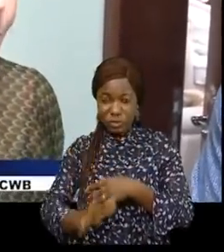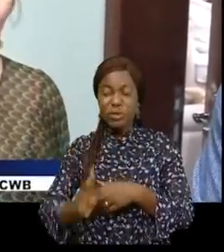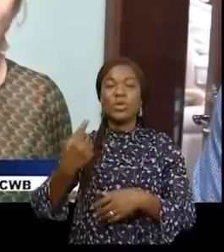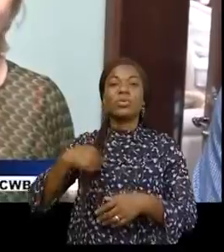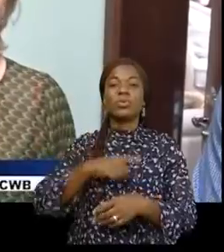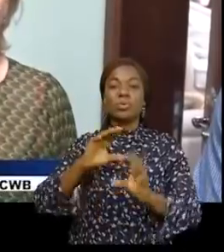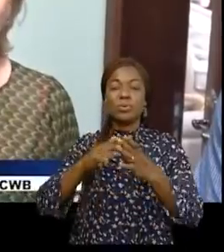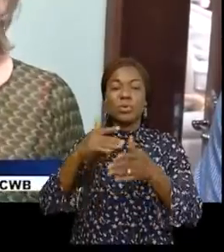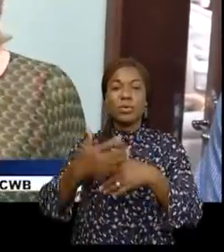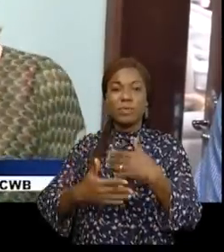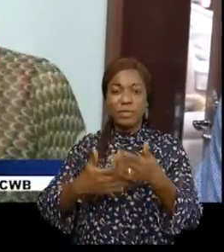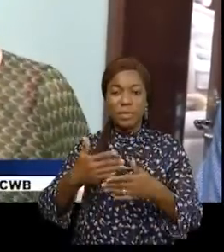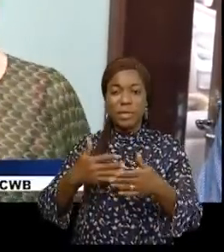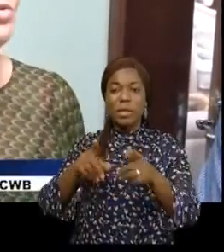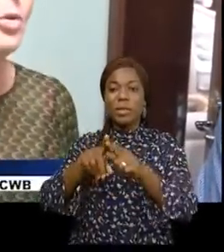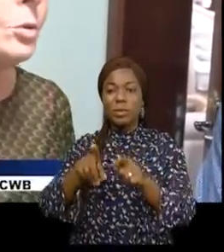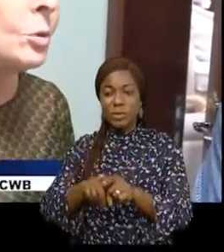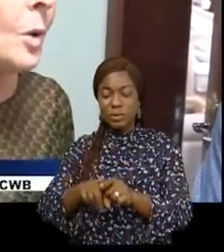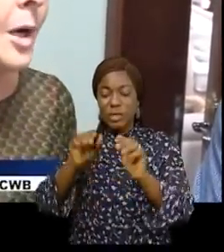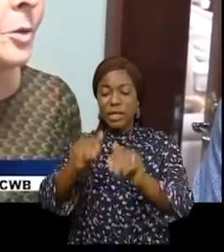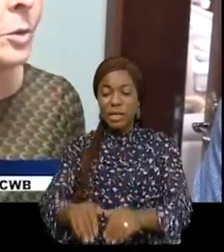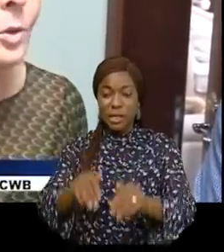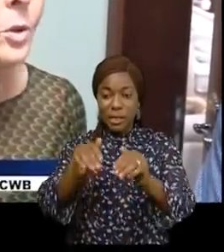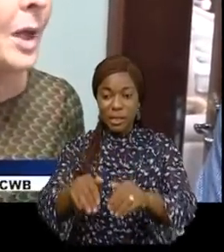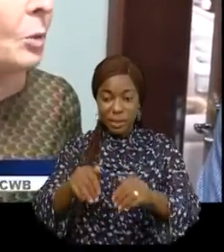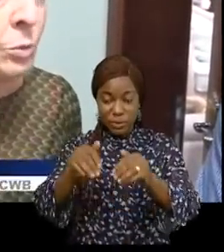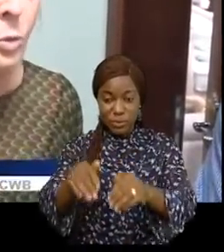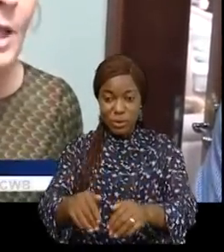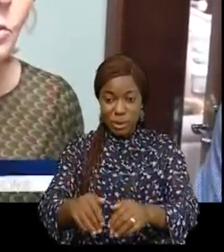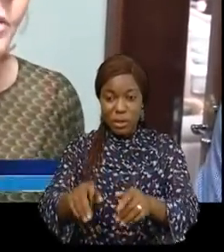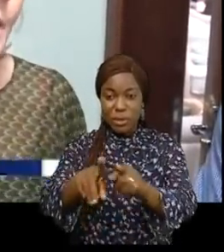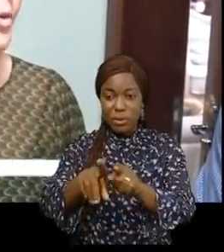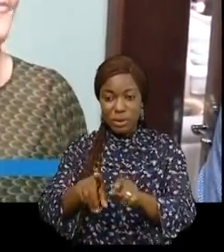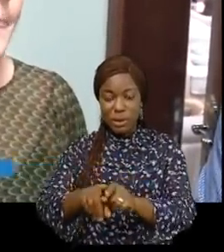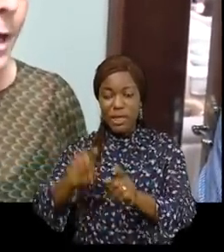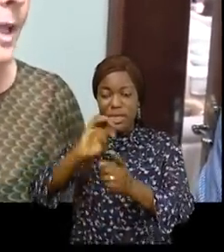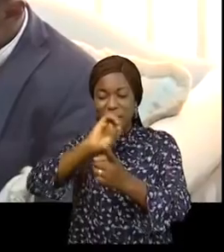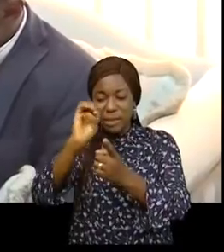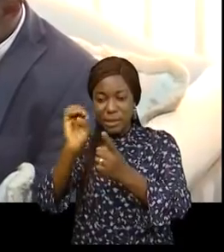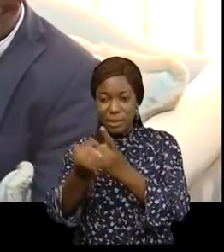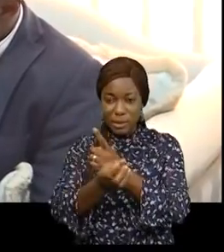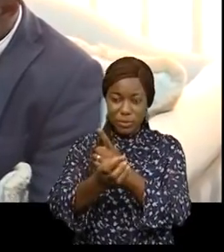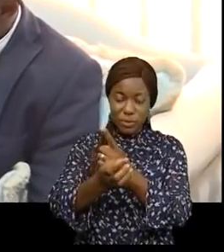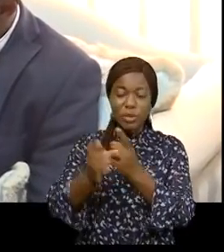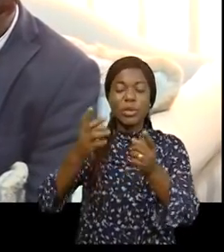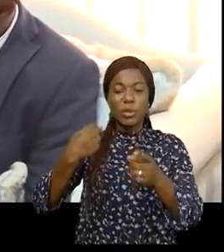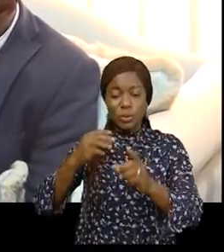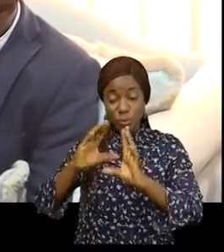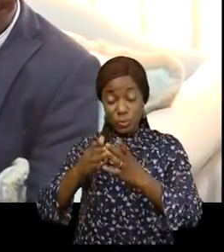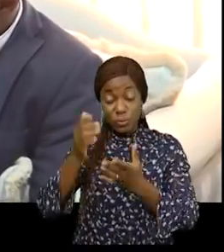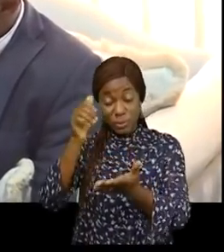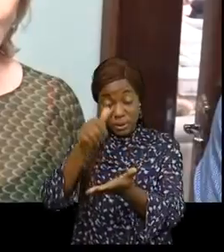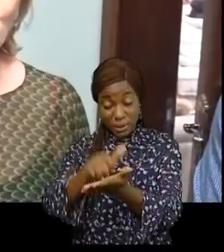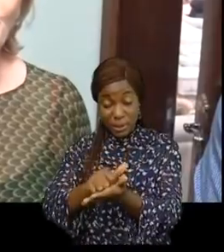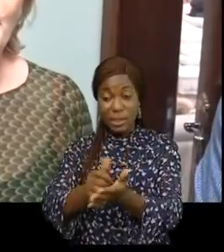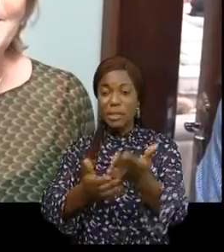fait, que ce soit en agriculture, que ce soit dans la culture, il y a toujours évidemment un aspect formation qui est primordial